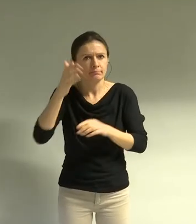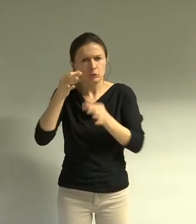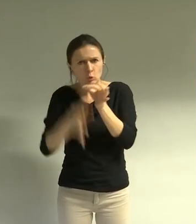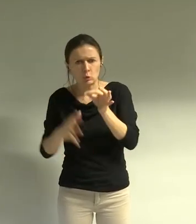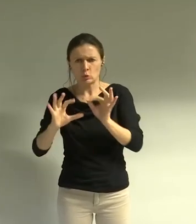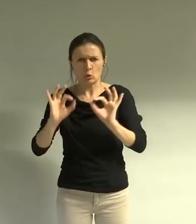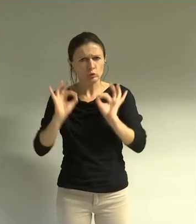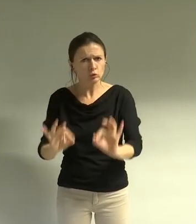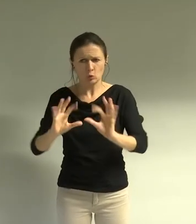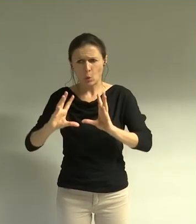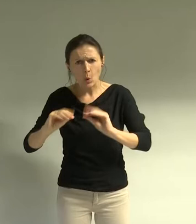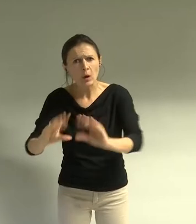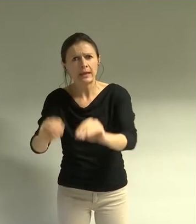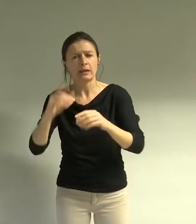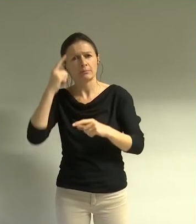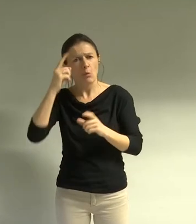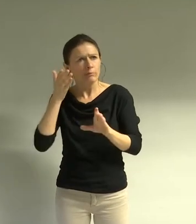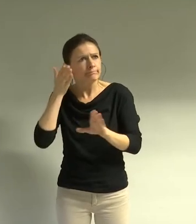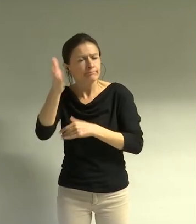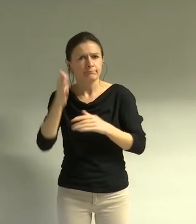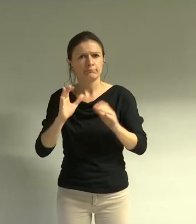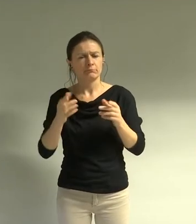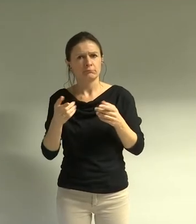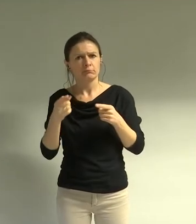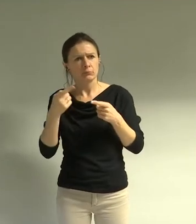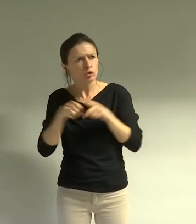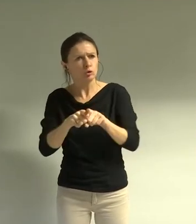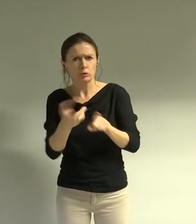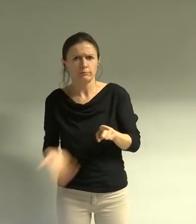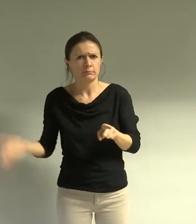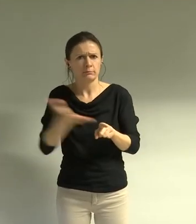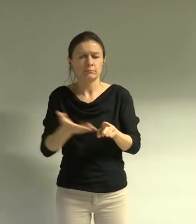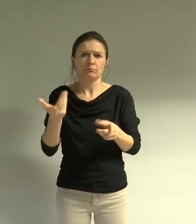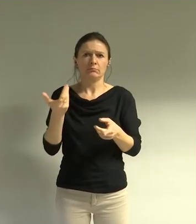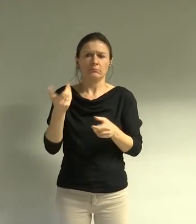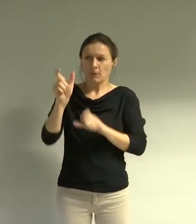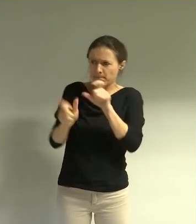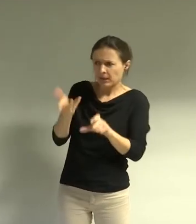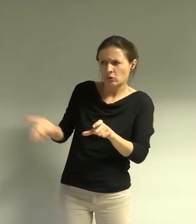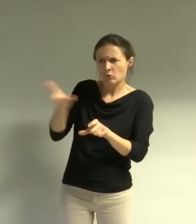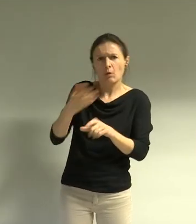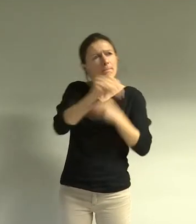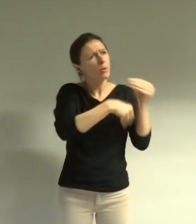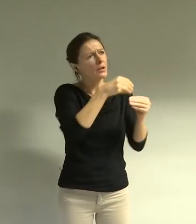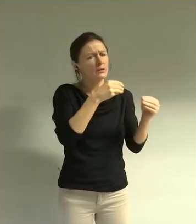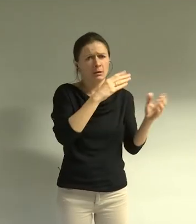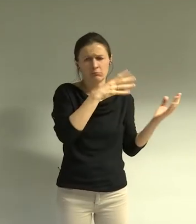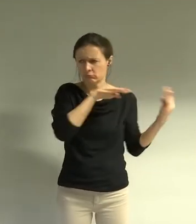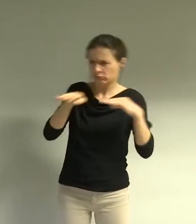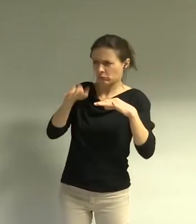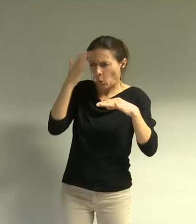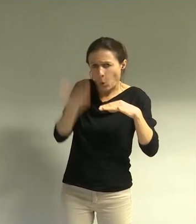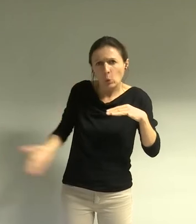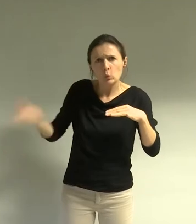et plus juste ces acteurs sont reconnus dans le monde entier ils font le dynamisme de notre territoire ils sont semble